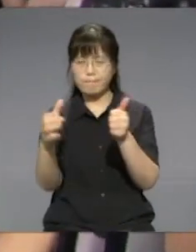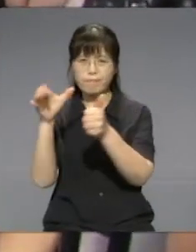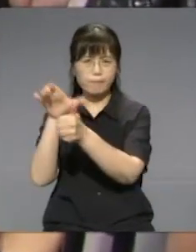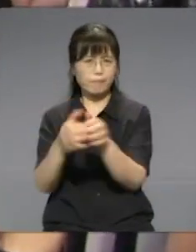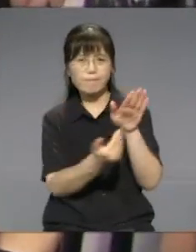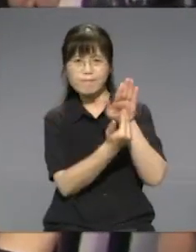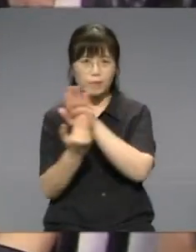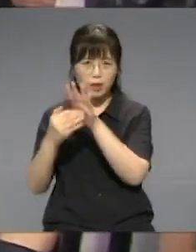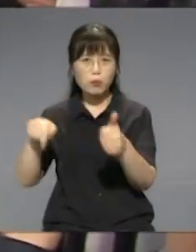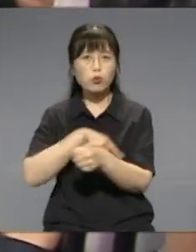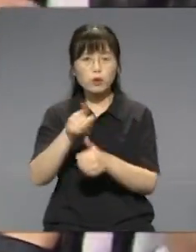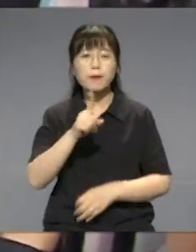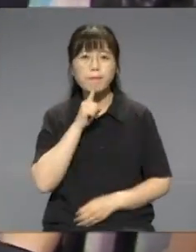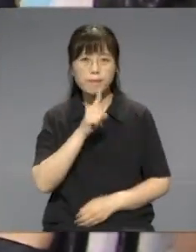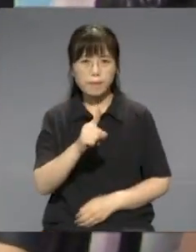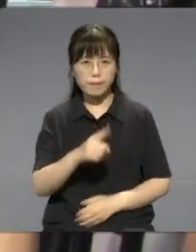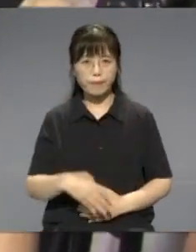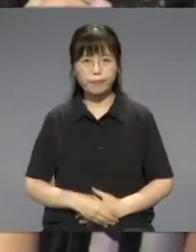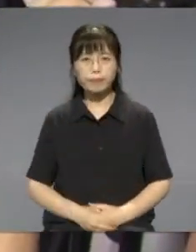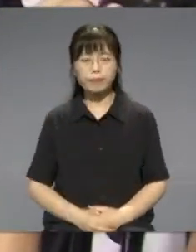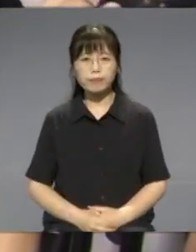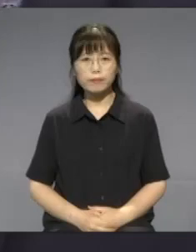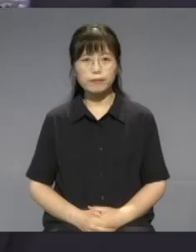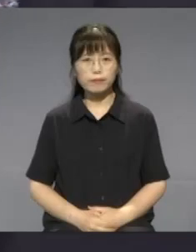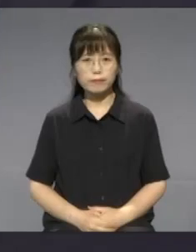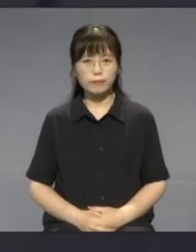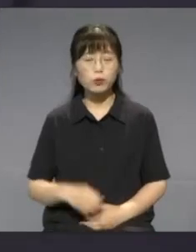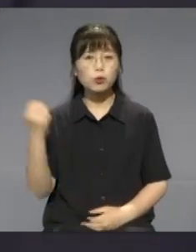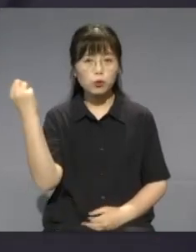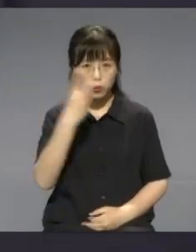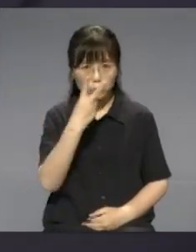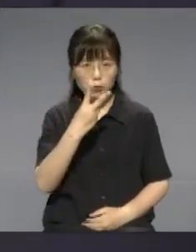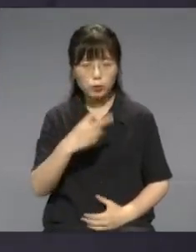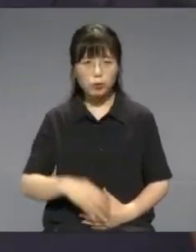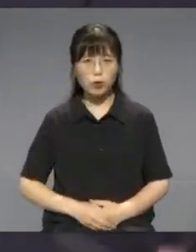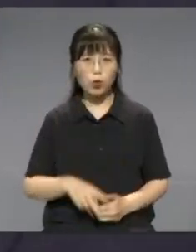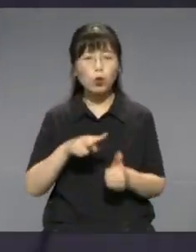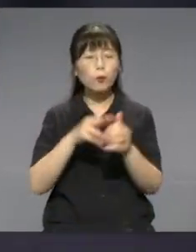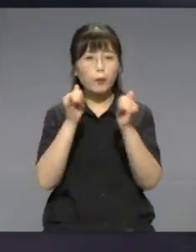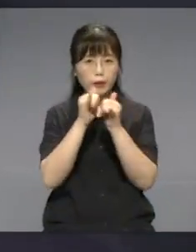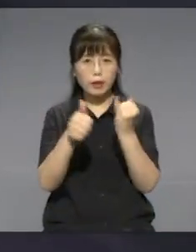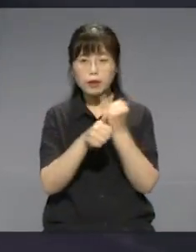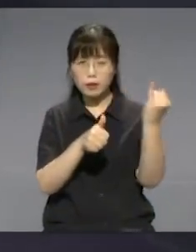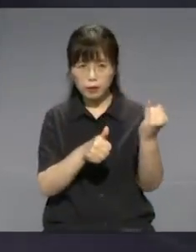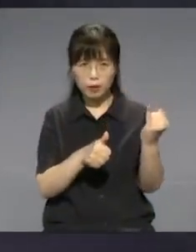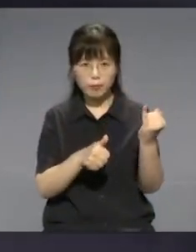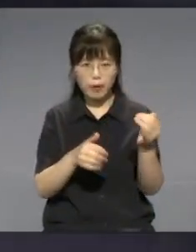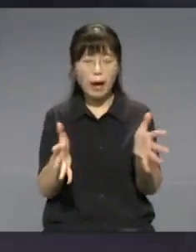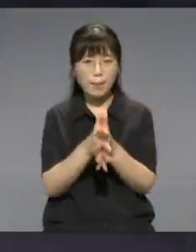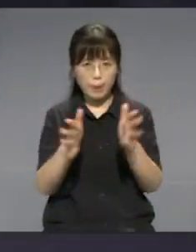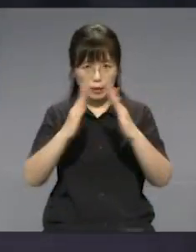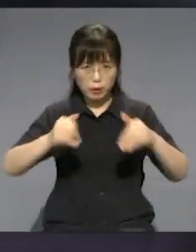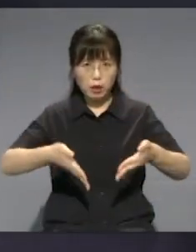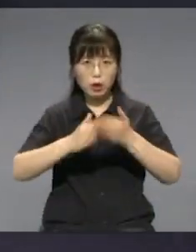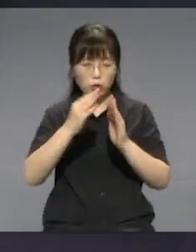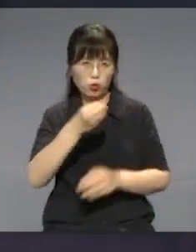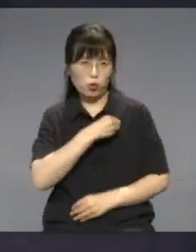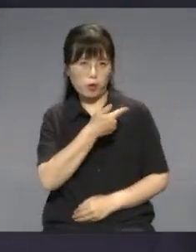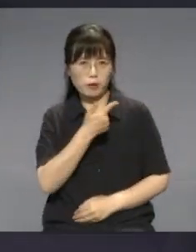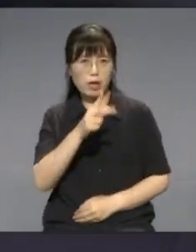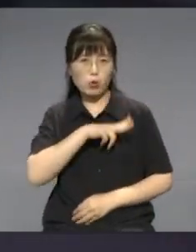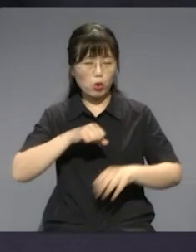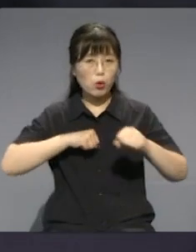꺼리는 분위기였다며 이같이 말했습니다. 그러면서 후보자의 처는 잠원동 아파트 재건축 조합